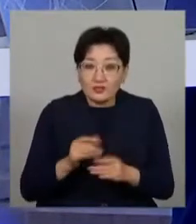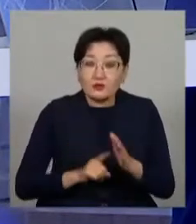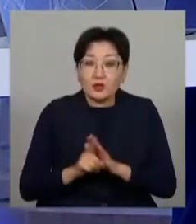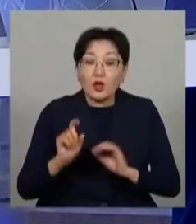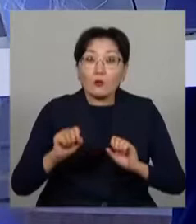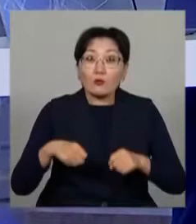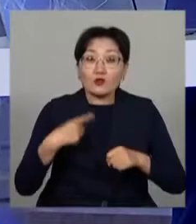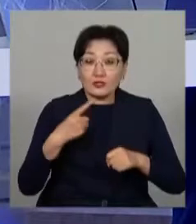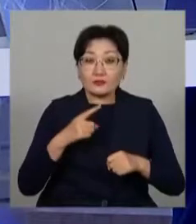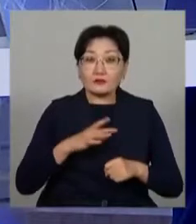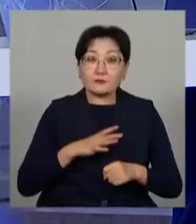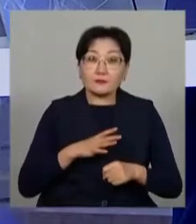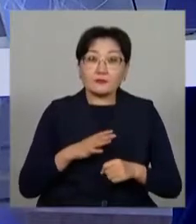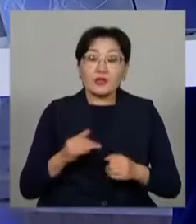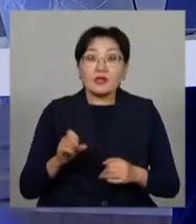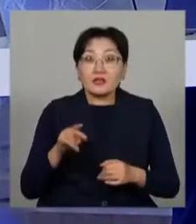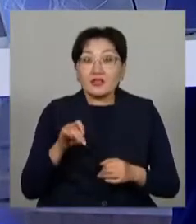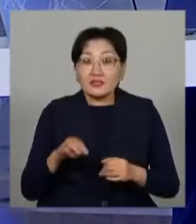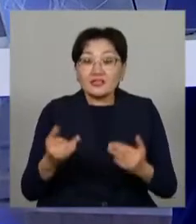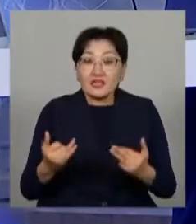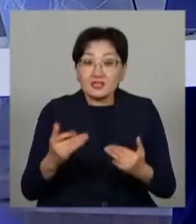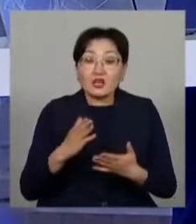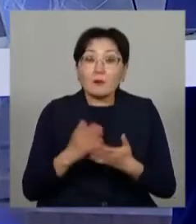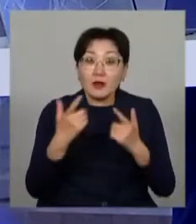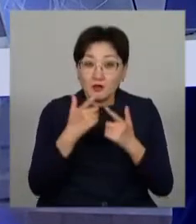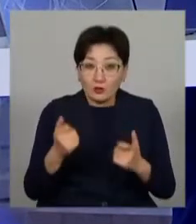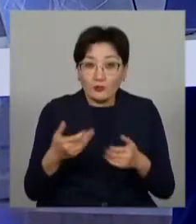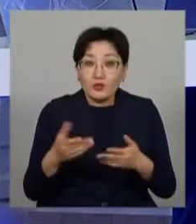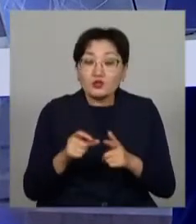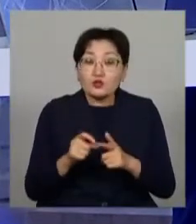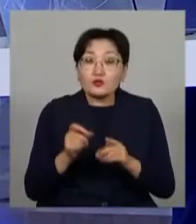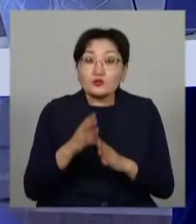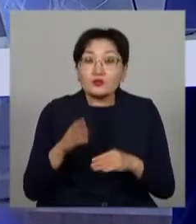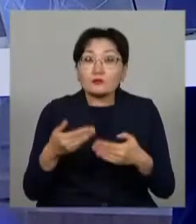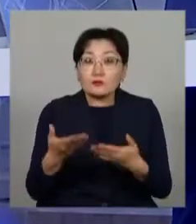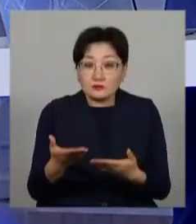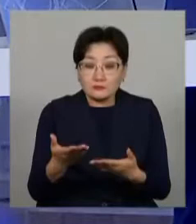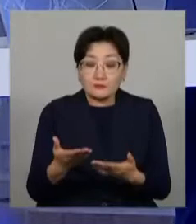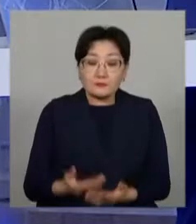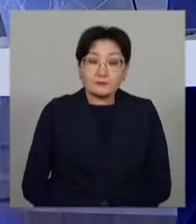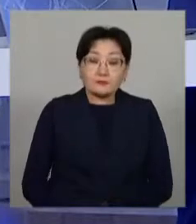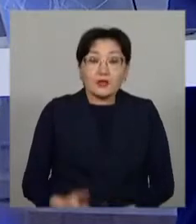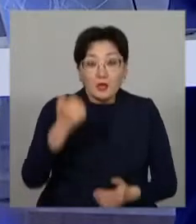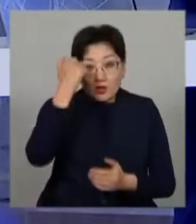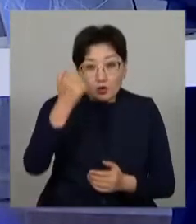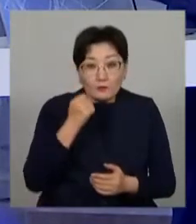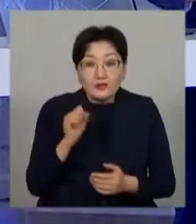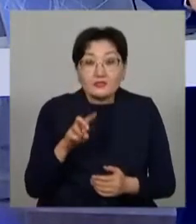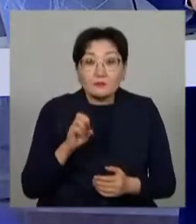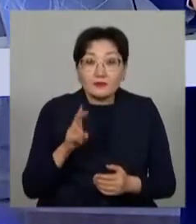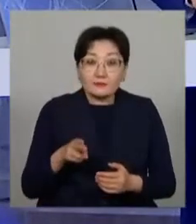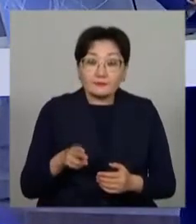кірісуге болатынын да жеткізді. Қайрат, әзірге бар ақпар осы, сөз кезегі өзіңде. Рахмет, Асылбек.